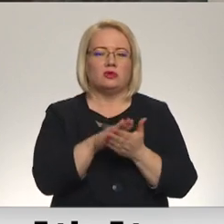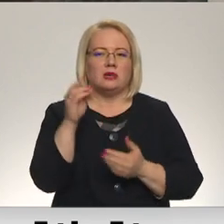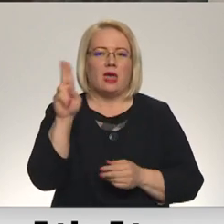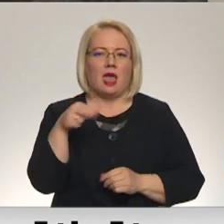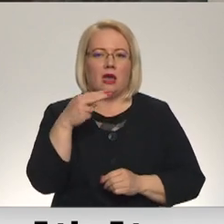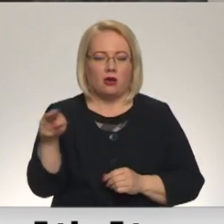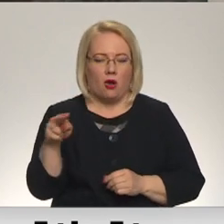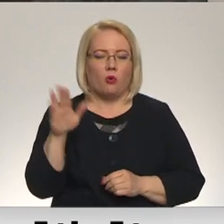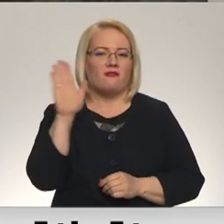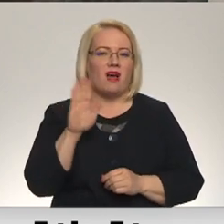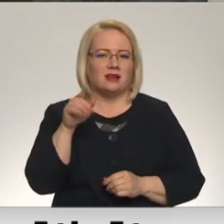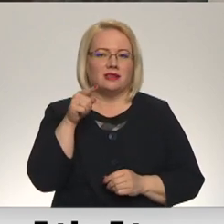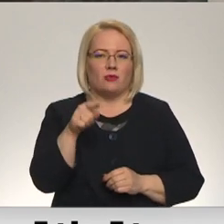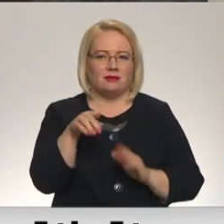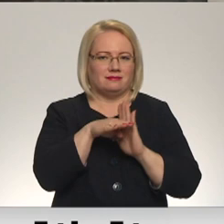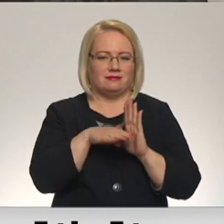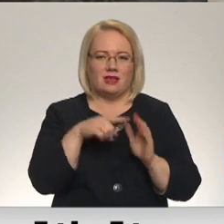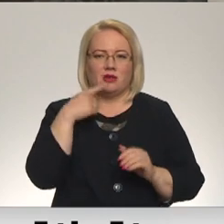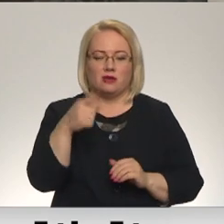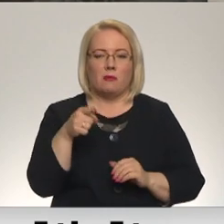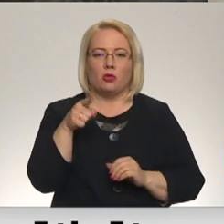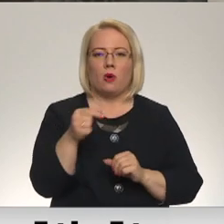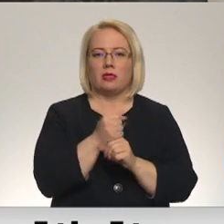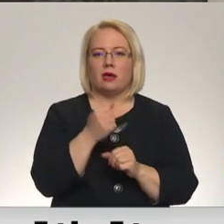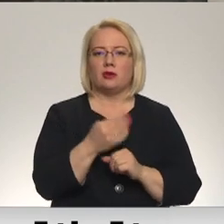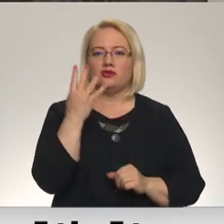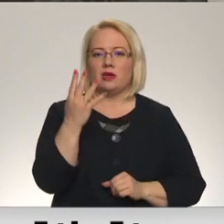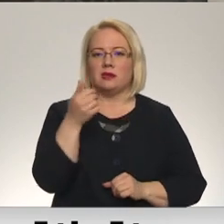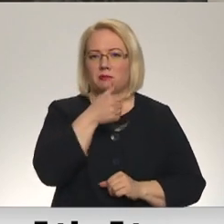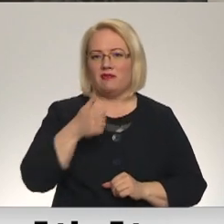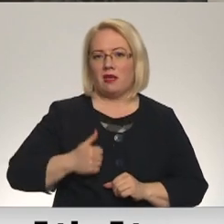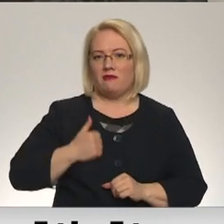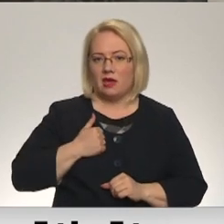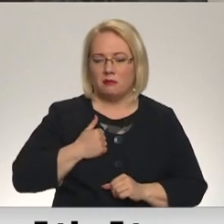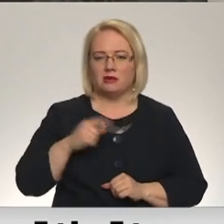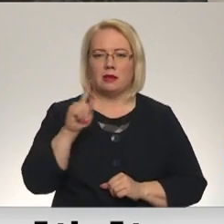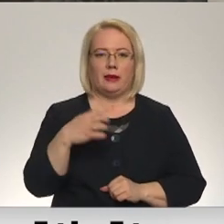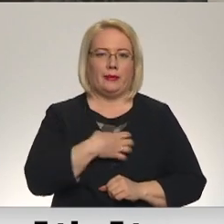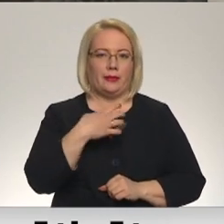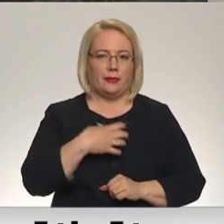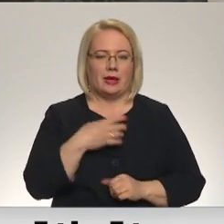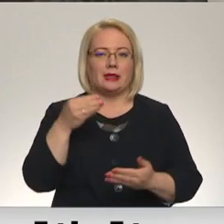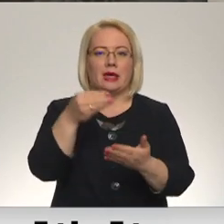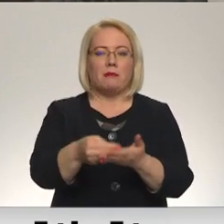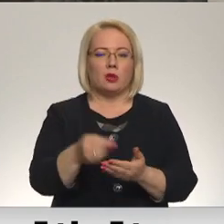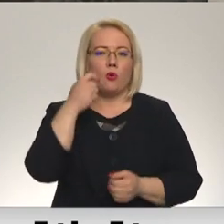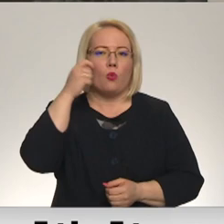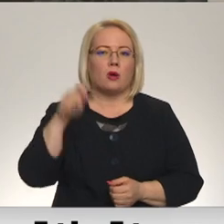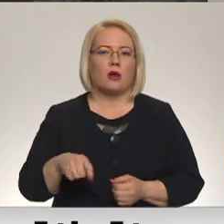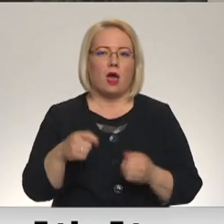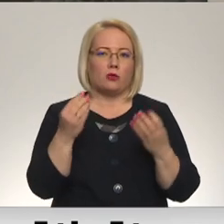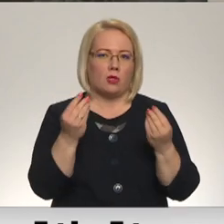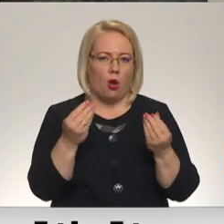neregulē un šādu pakalpojumu sniedz vien 4 privāti uzņēmumi. Taču arī tajos pastāv bažas, ka iepirktās Ukrainas grivnas